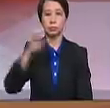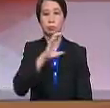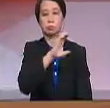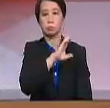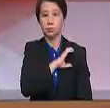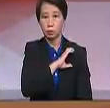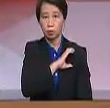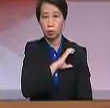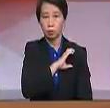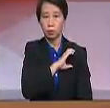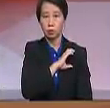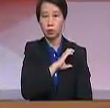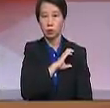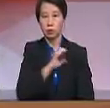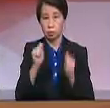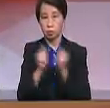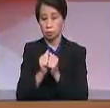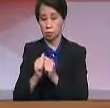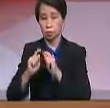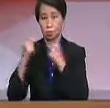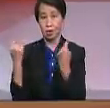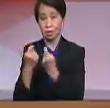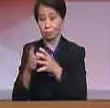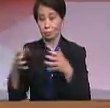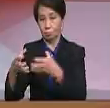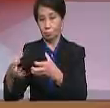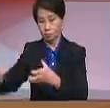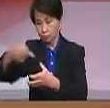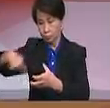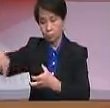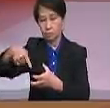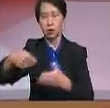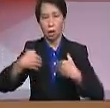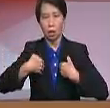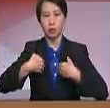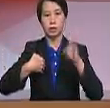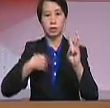PDRM melalui Task Force Operasi Pematuhan melibatkan